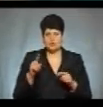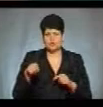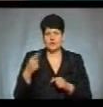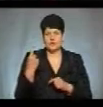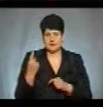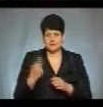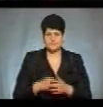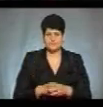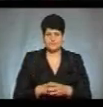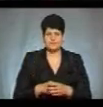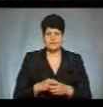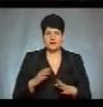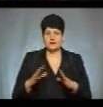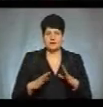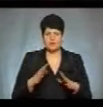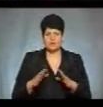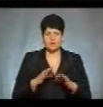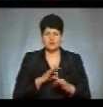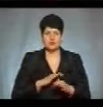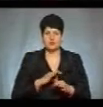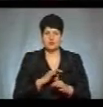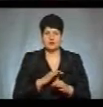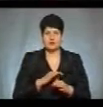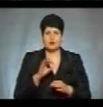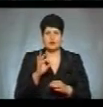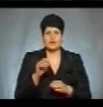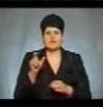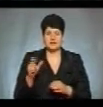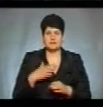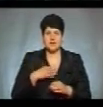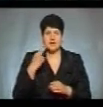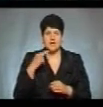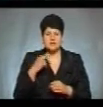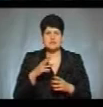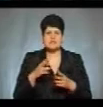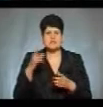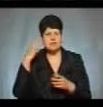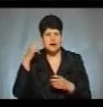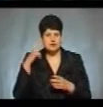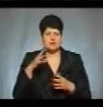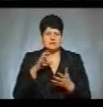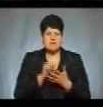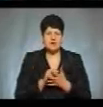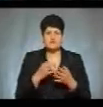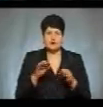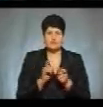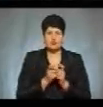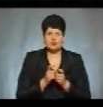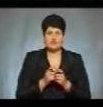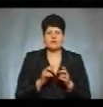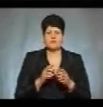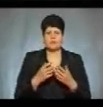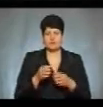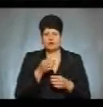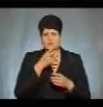1. Тренує Жирій Олег Євгенович, мій дядько. Займаюся вільною боротьбою, вона мені дуже подобається як вид спорту.